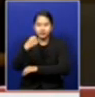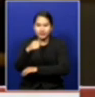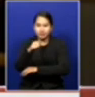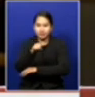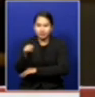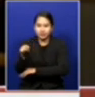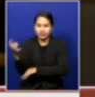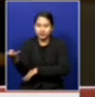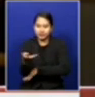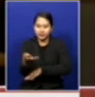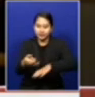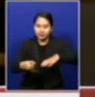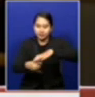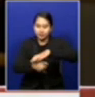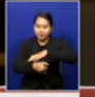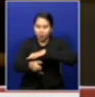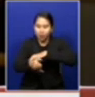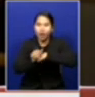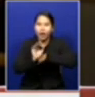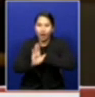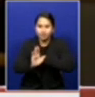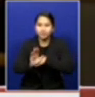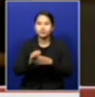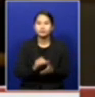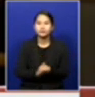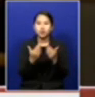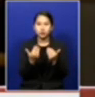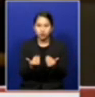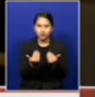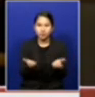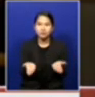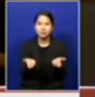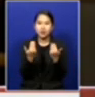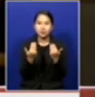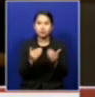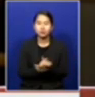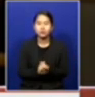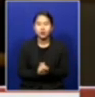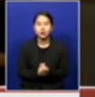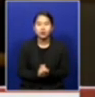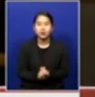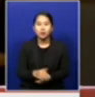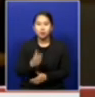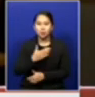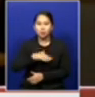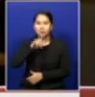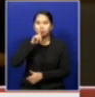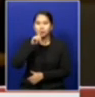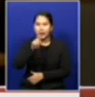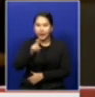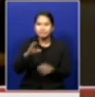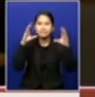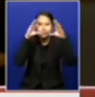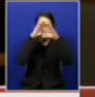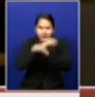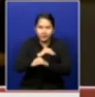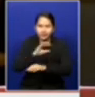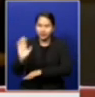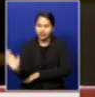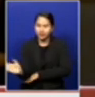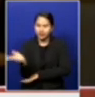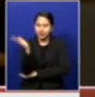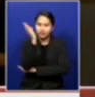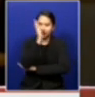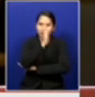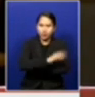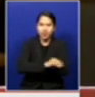4ผมถามว่ากลางคืนเนี่ยกับกลางวันที่ใช้ชีวิตอยู่เนี่ยอันไหนมันอันตรายกว่ากัน